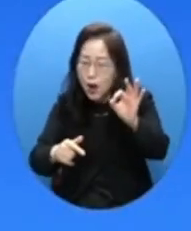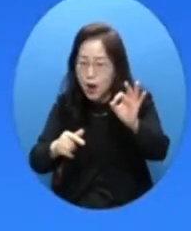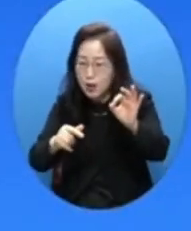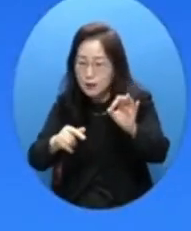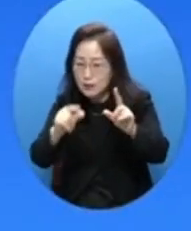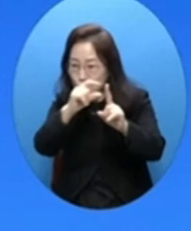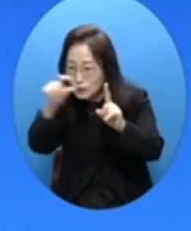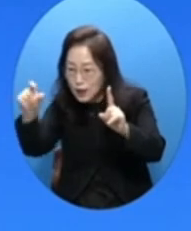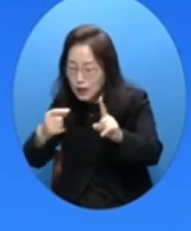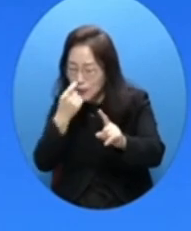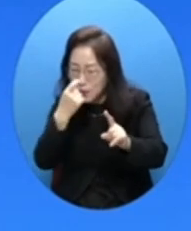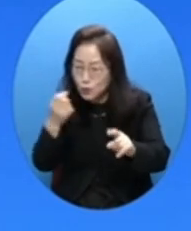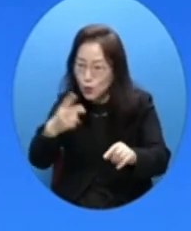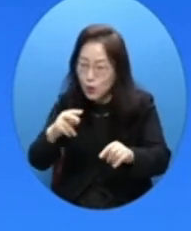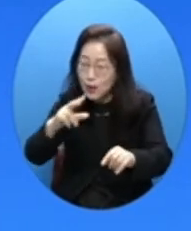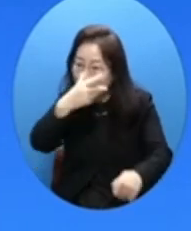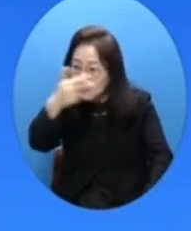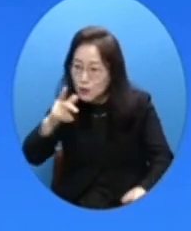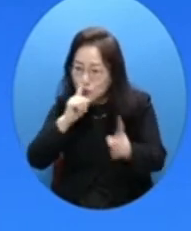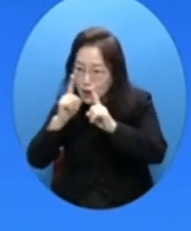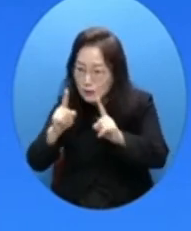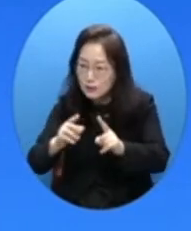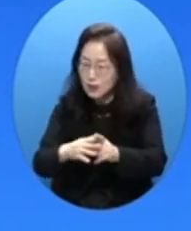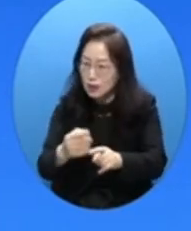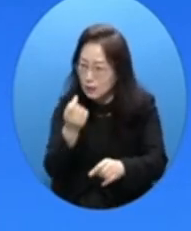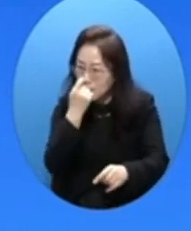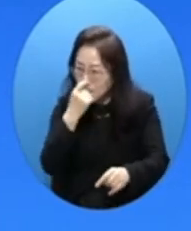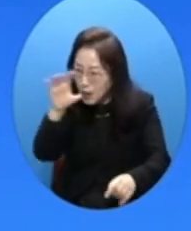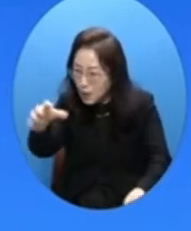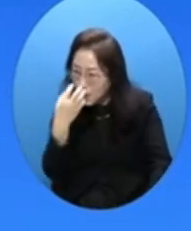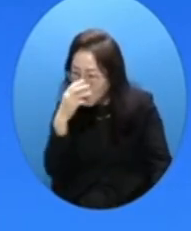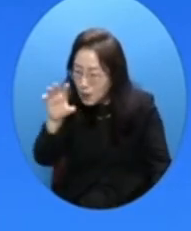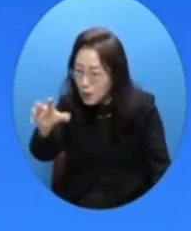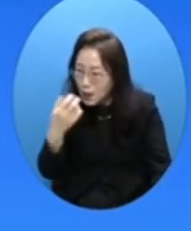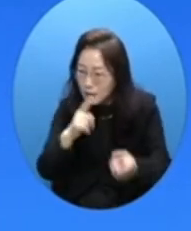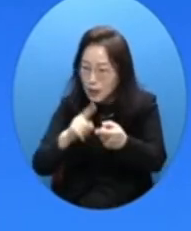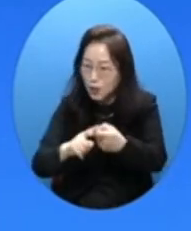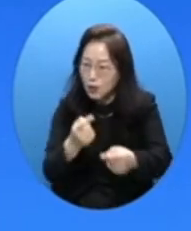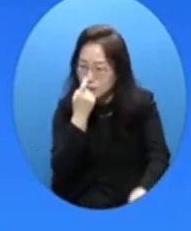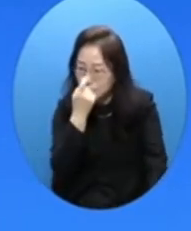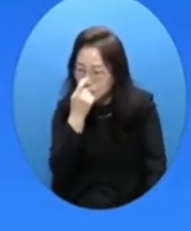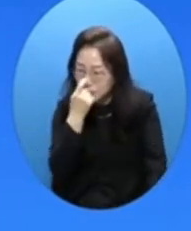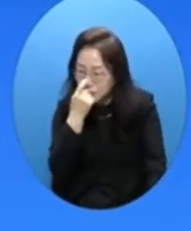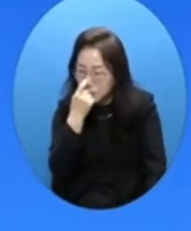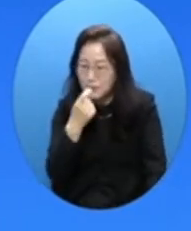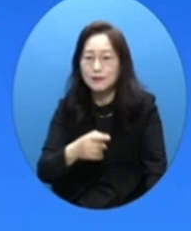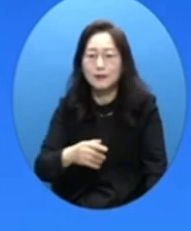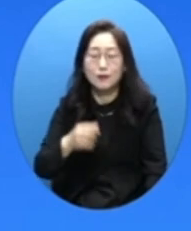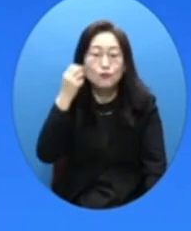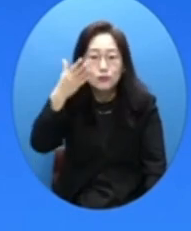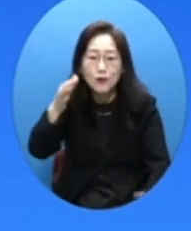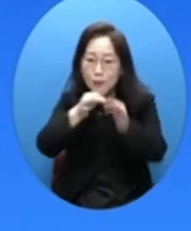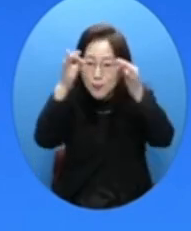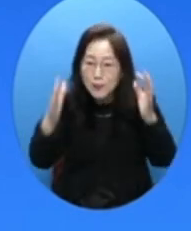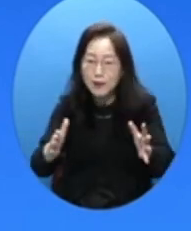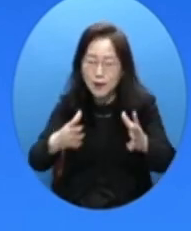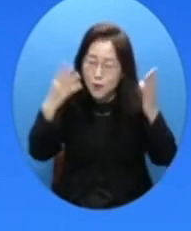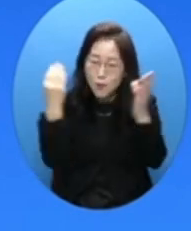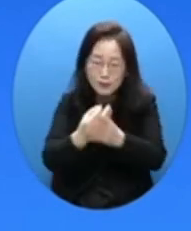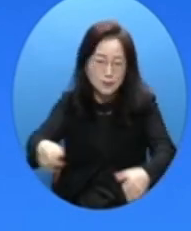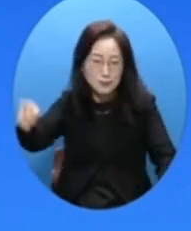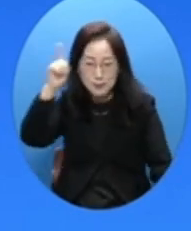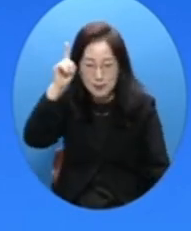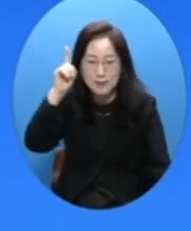뭐라고 또 뭐라고 그러면 딱 말을 따라 하면서 말을 배웁니다 그래가지고 9개월 만에 완전히 덴마크 말을